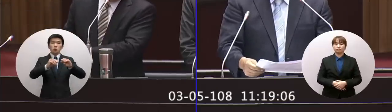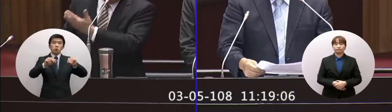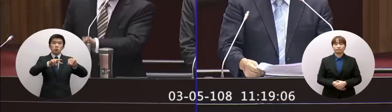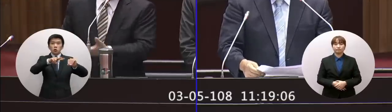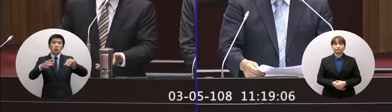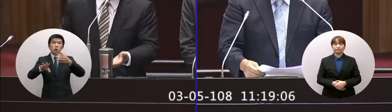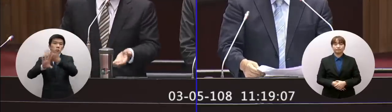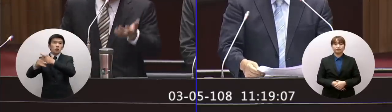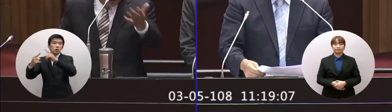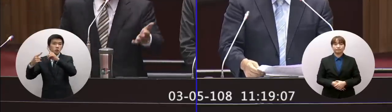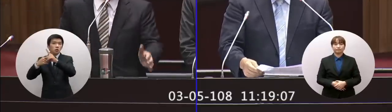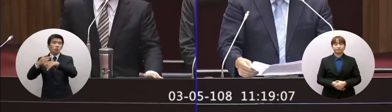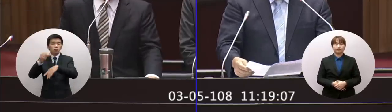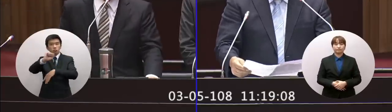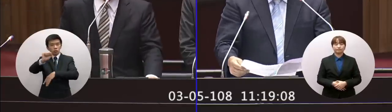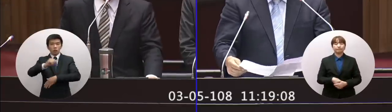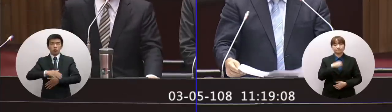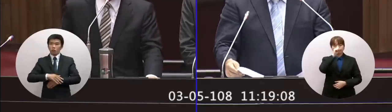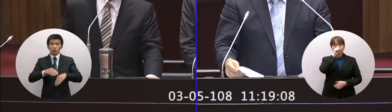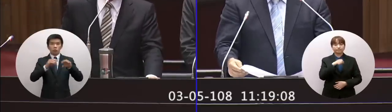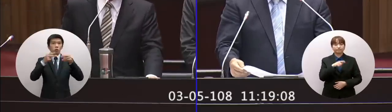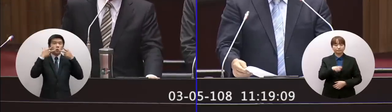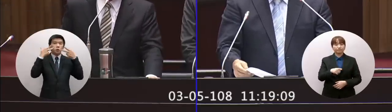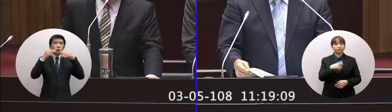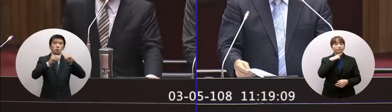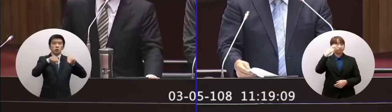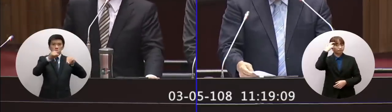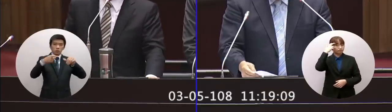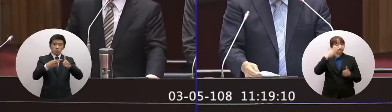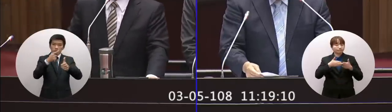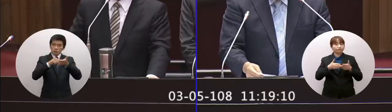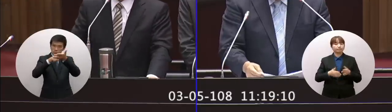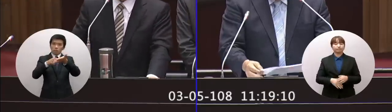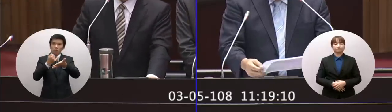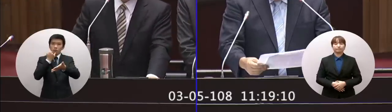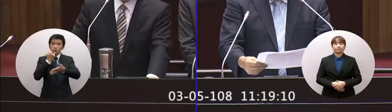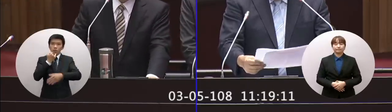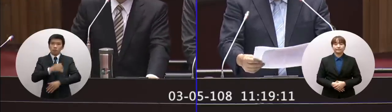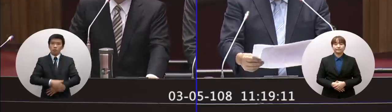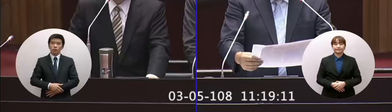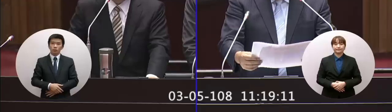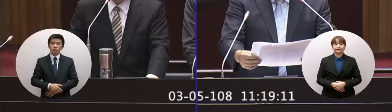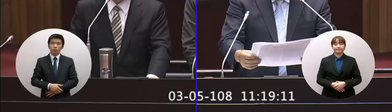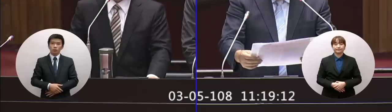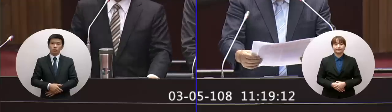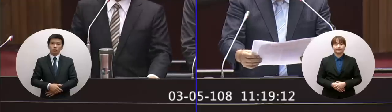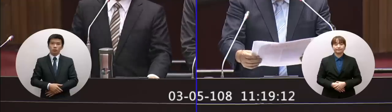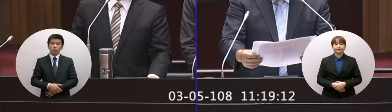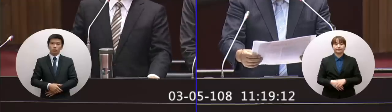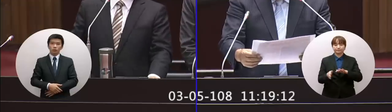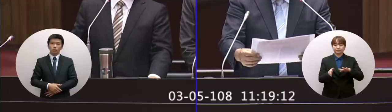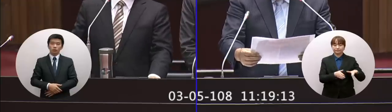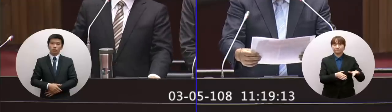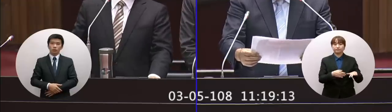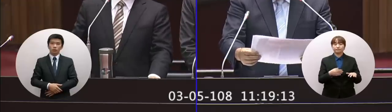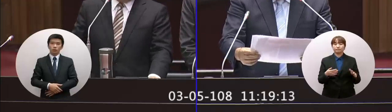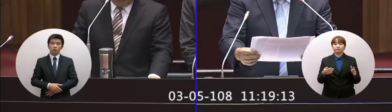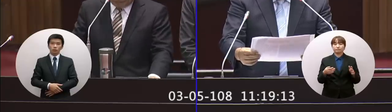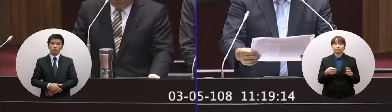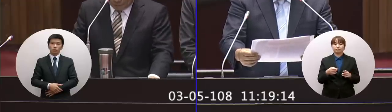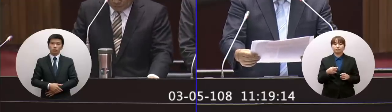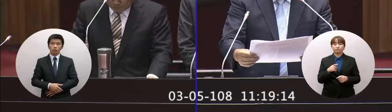人、啊、有优先权， 这个我们要坚持啊，院长。 好， 我们要坚持。那我们一直